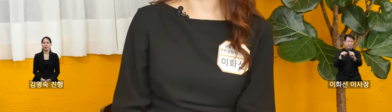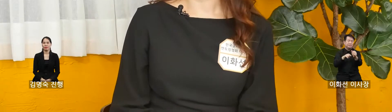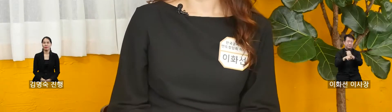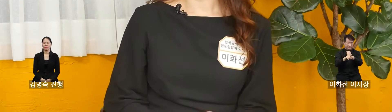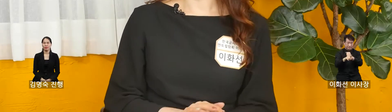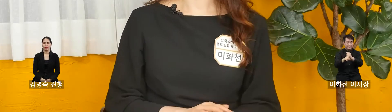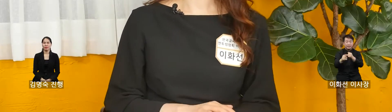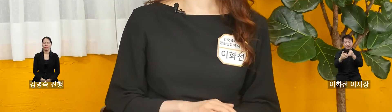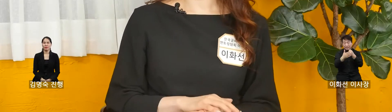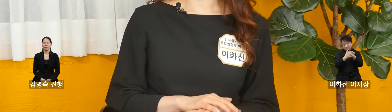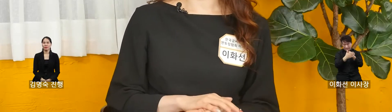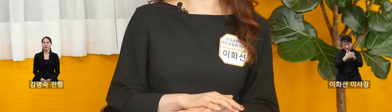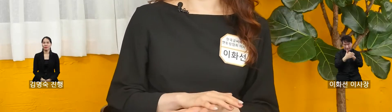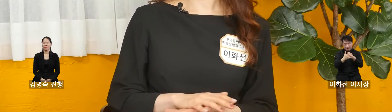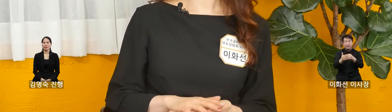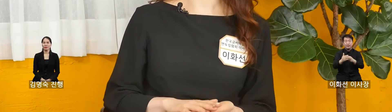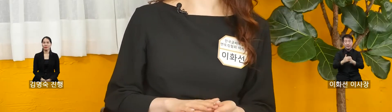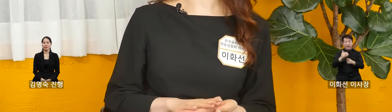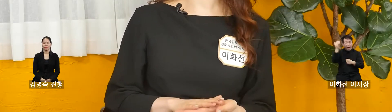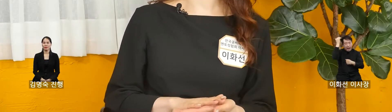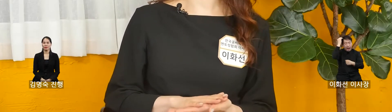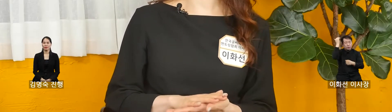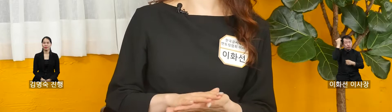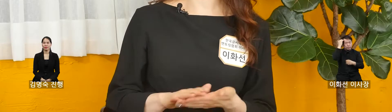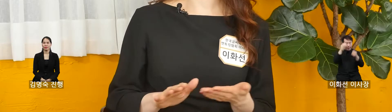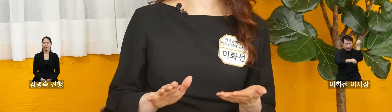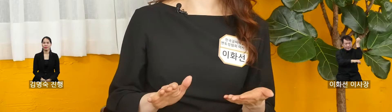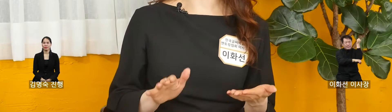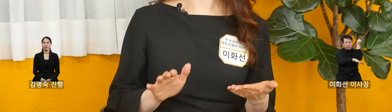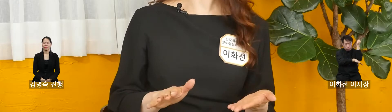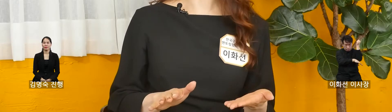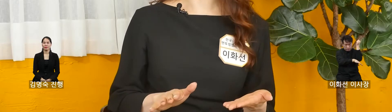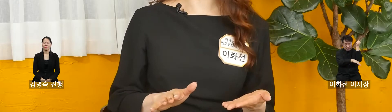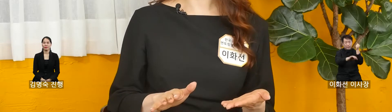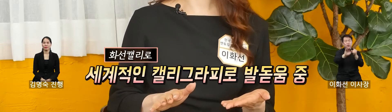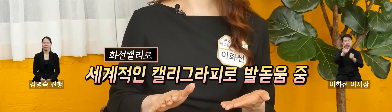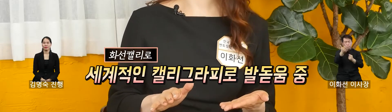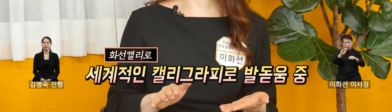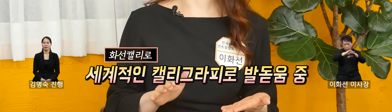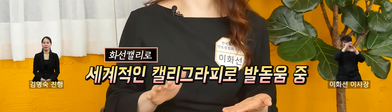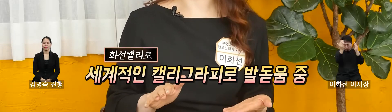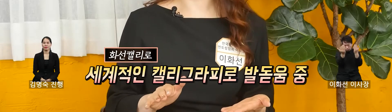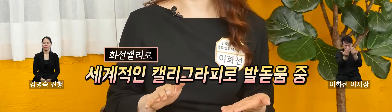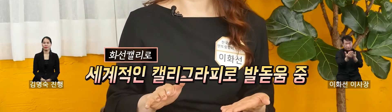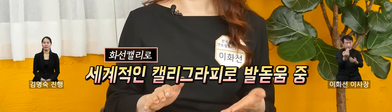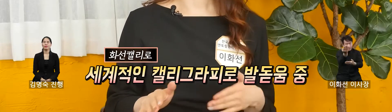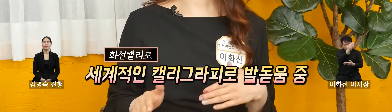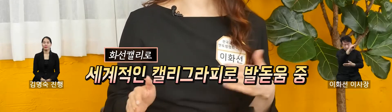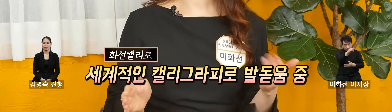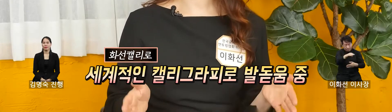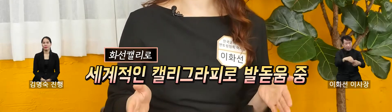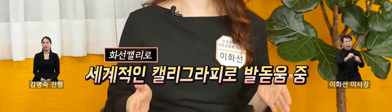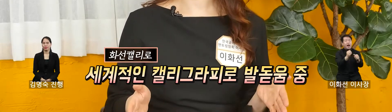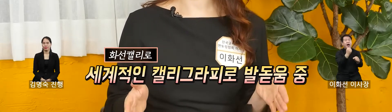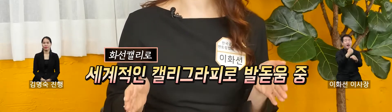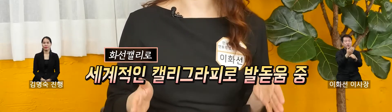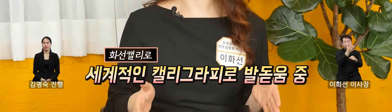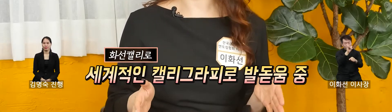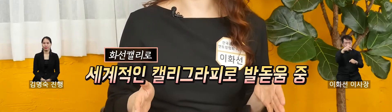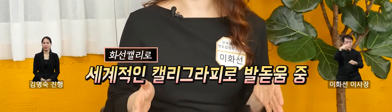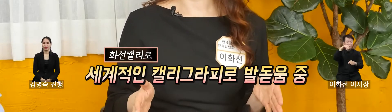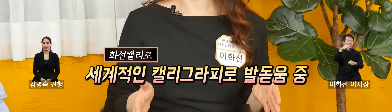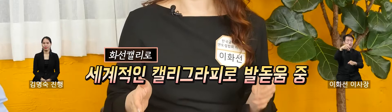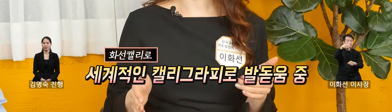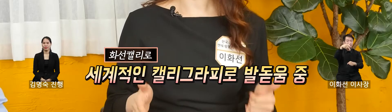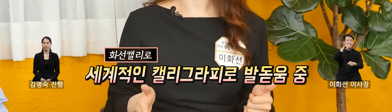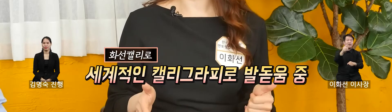거죠. 그 우리나라의 바탕이 되는 모든 것을 담아낼 만한 캘리그라피, 한국적인